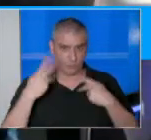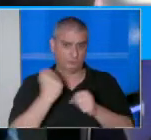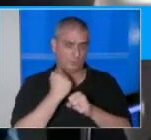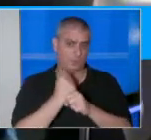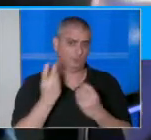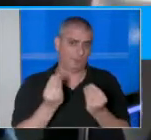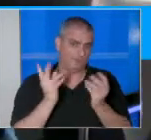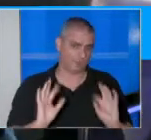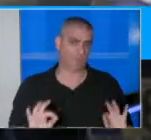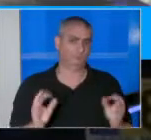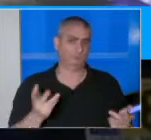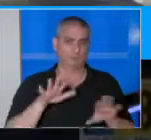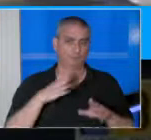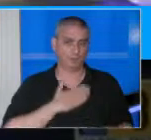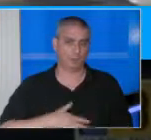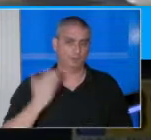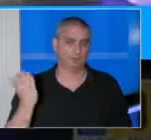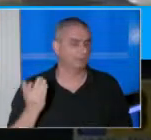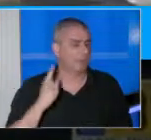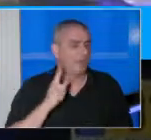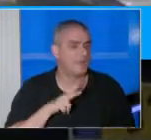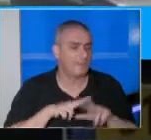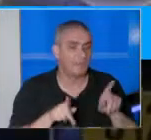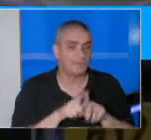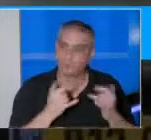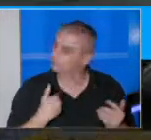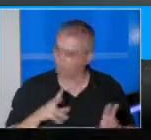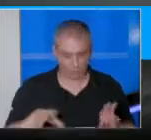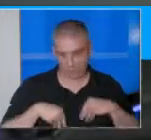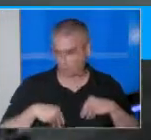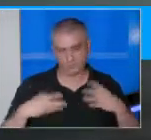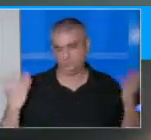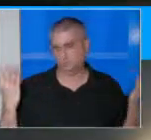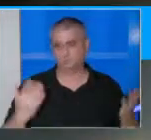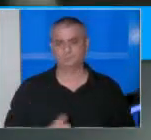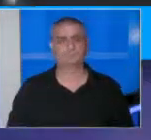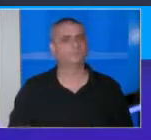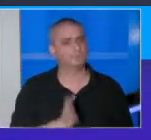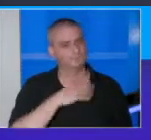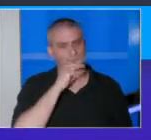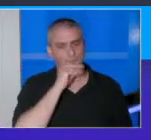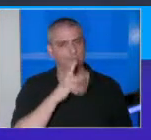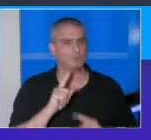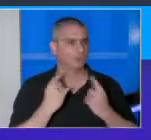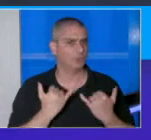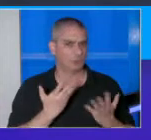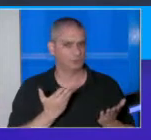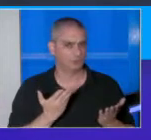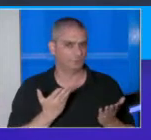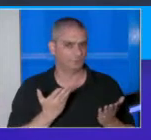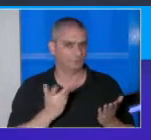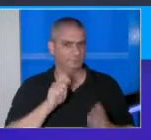את הדברים שהממשלה רצתה. אבל במצב הנוכחי לא יכולנו להסכים לדבר הזה. כן, בוא נדבר על מה שקורה